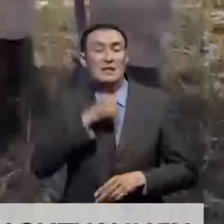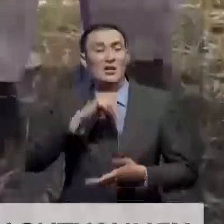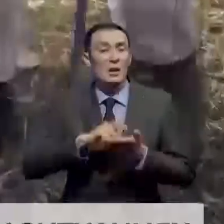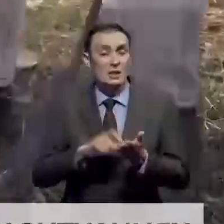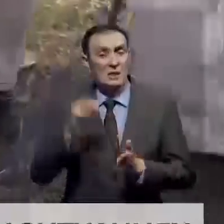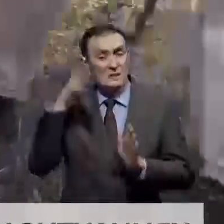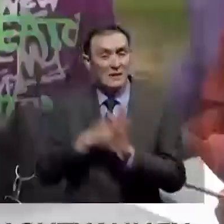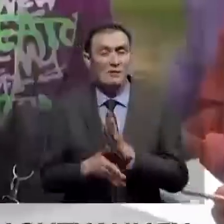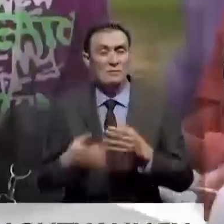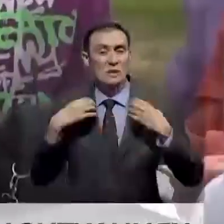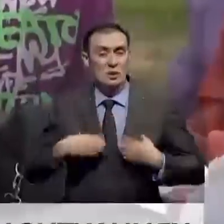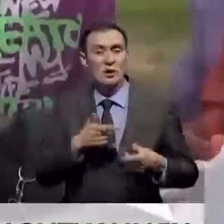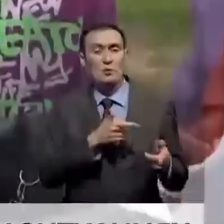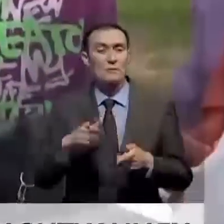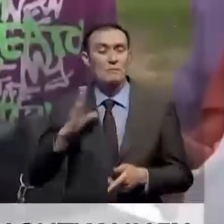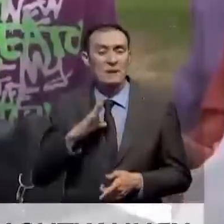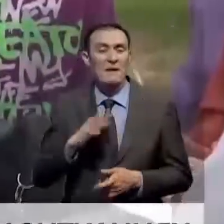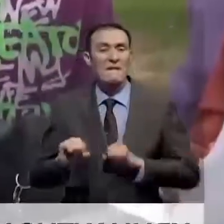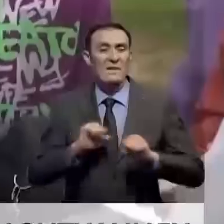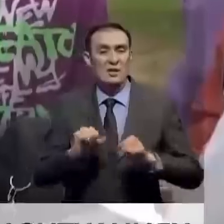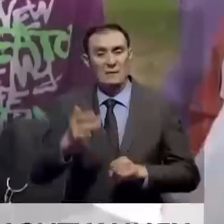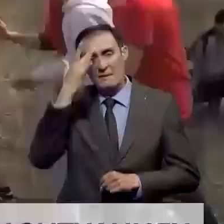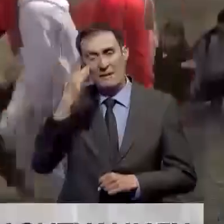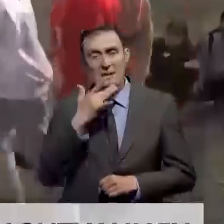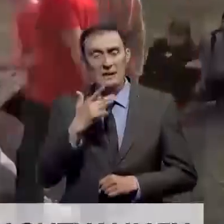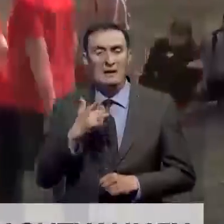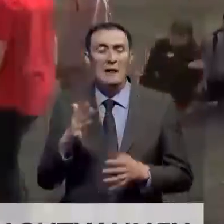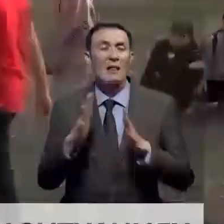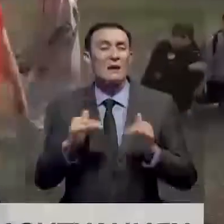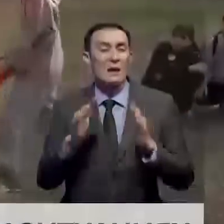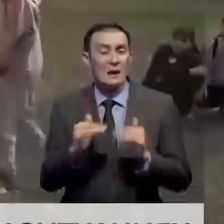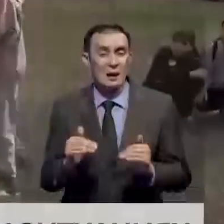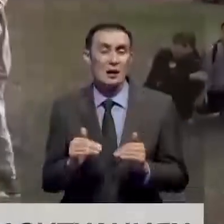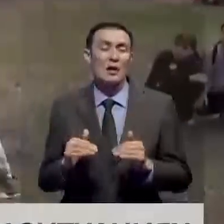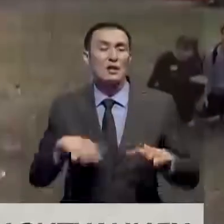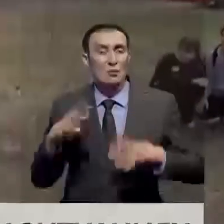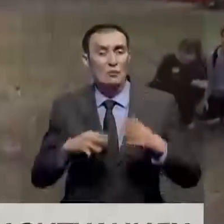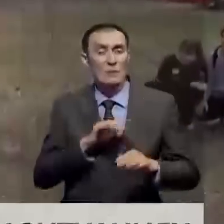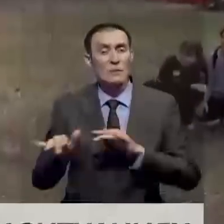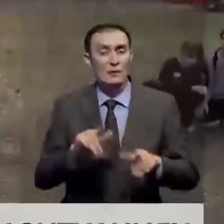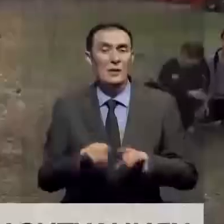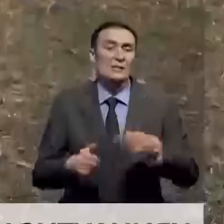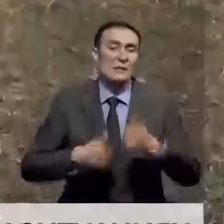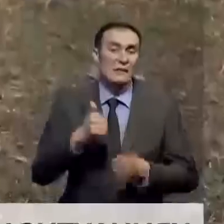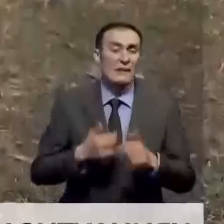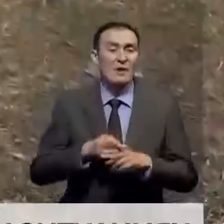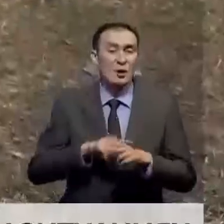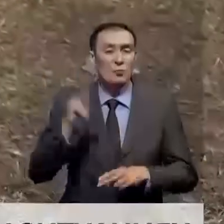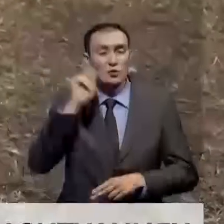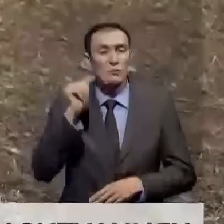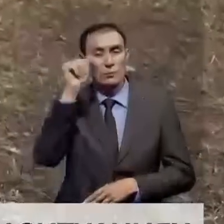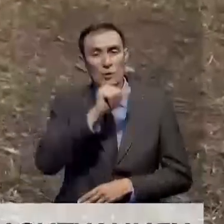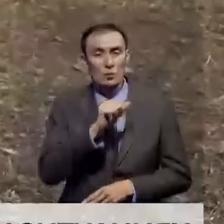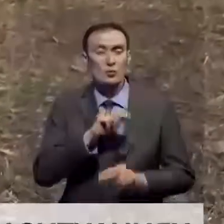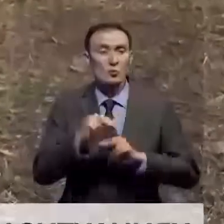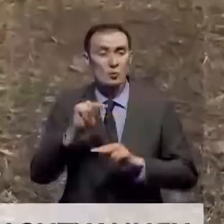Старшеклассники осваивают снаряжение и готовятся стать вожатыми в летних оздоровительных лагерях. Тренировки проводят в виде соревнований. В этом учебном